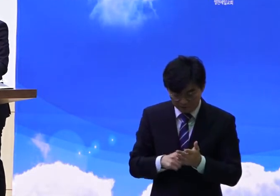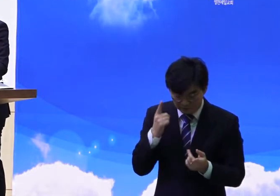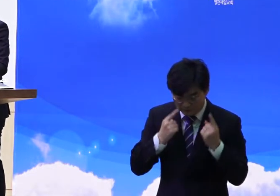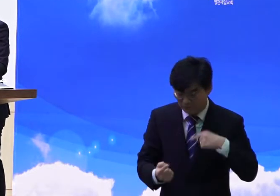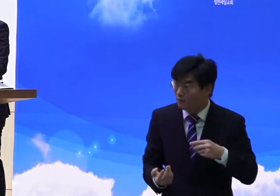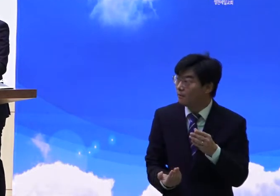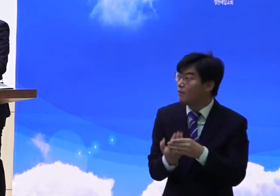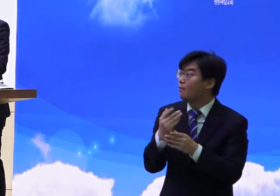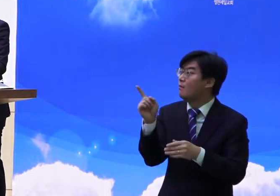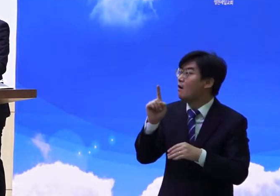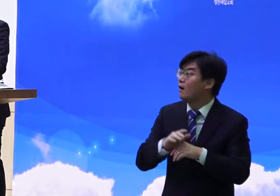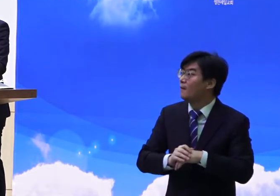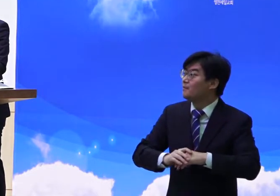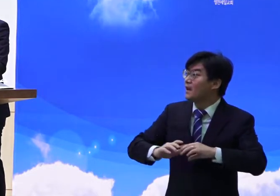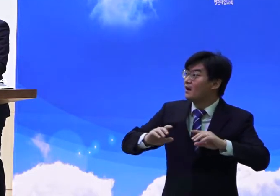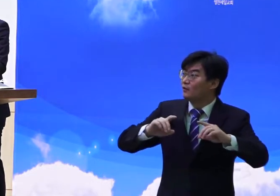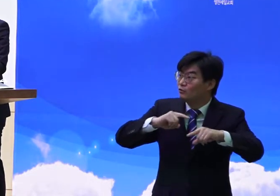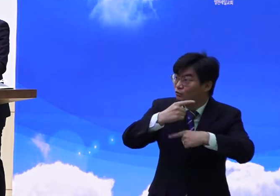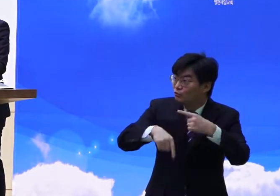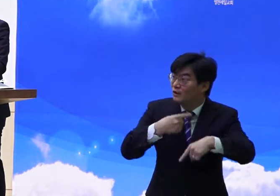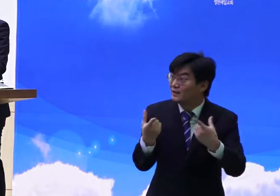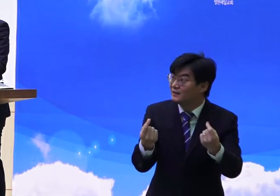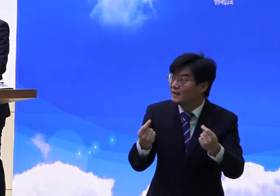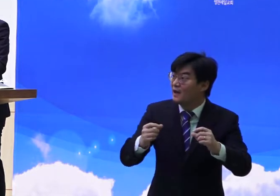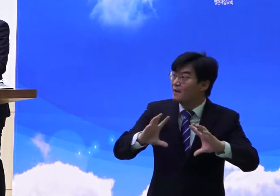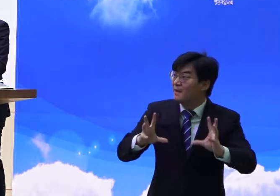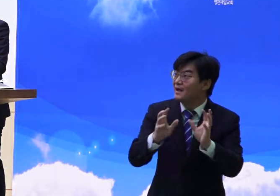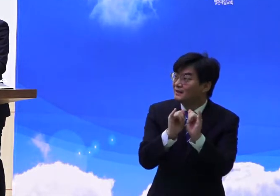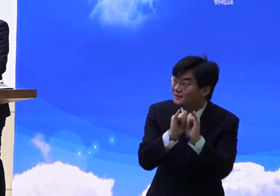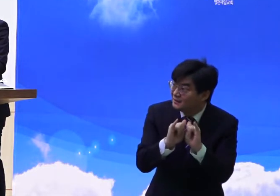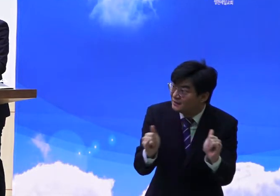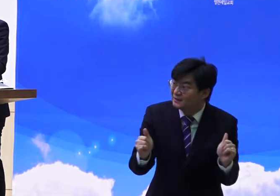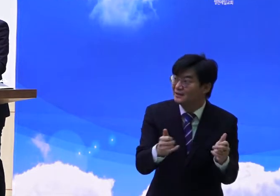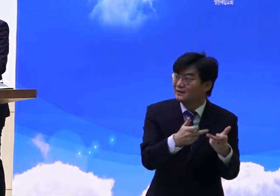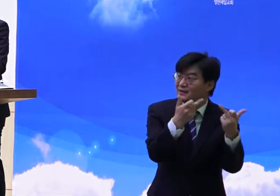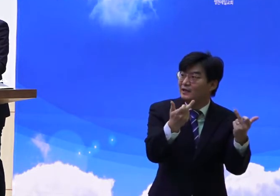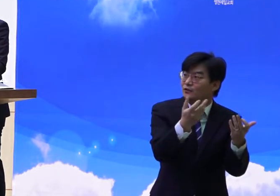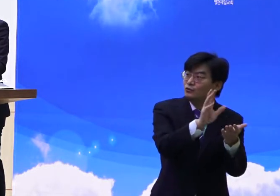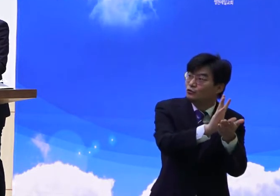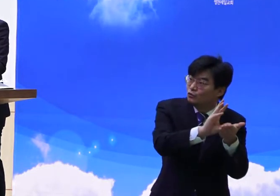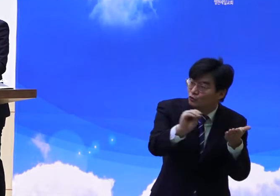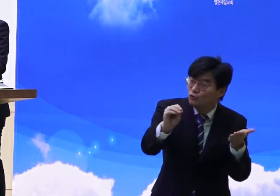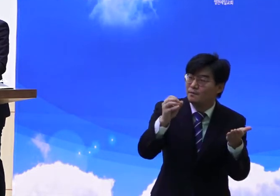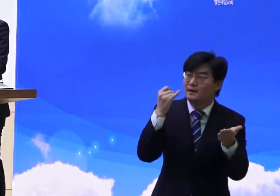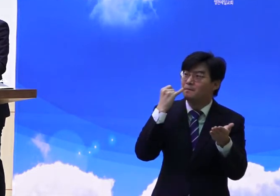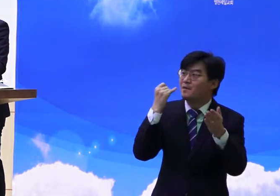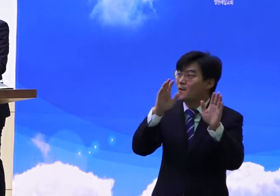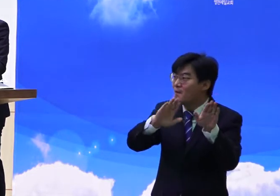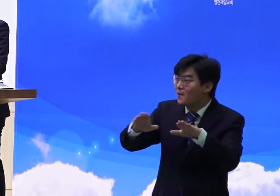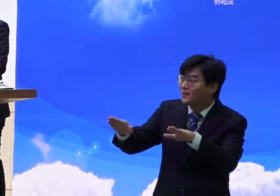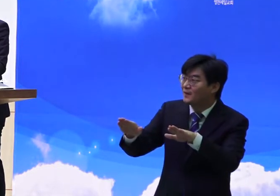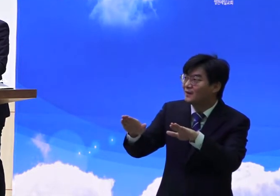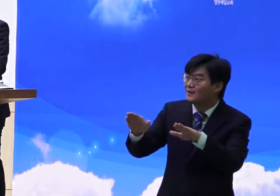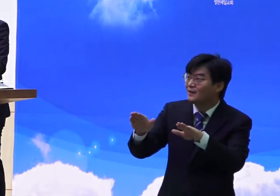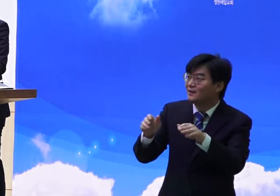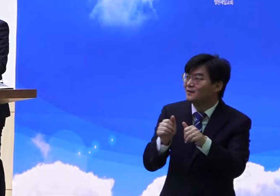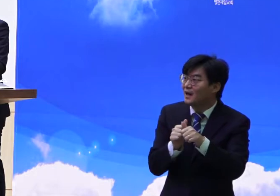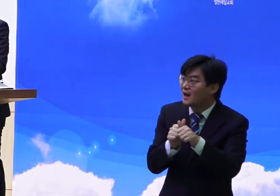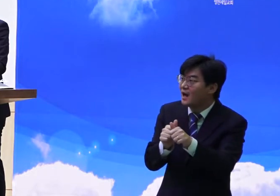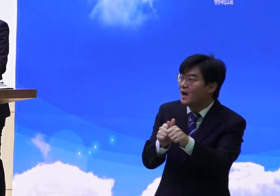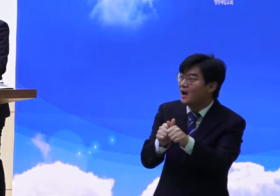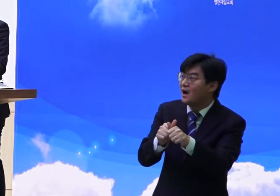읽겠습니다. 시작. 백성이 소울산에서 출발하여 홍해 길을 따라 에돔 땅을 우회하려